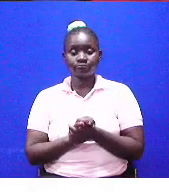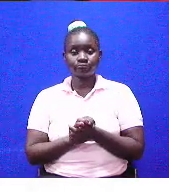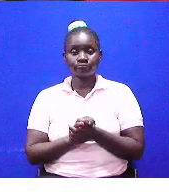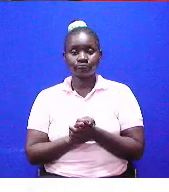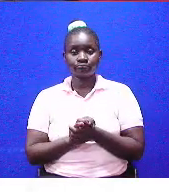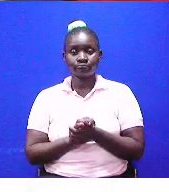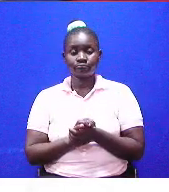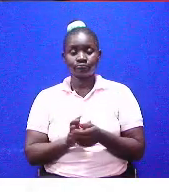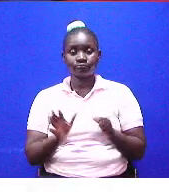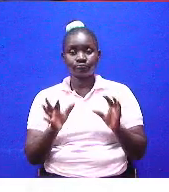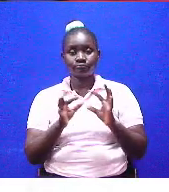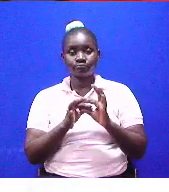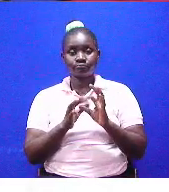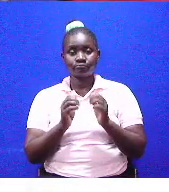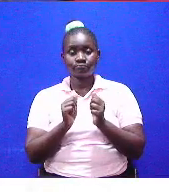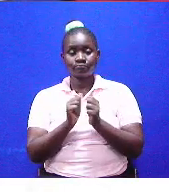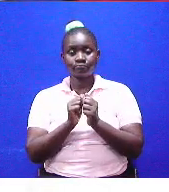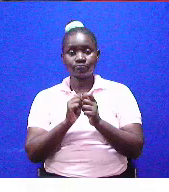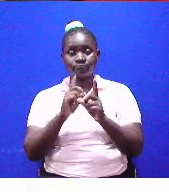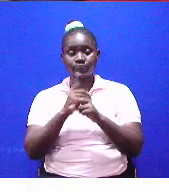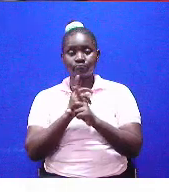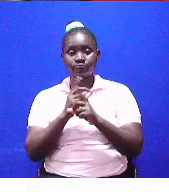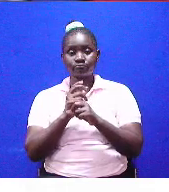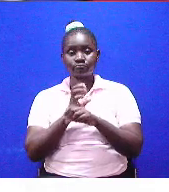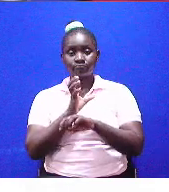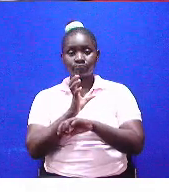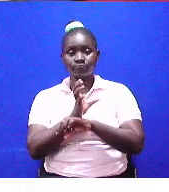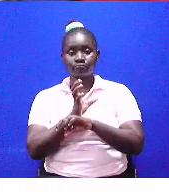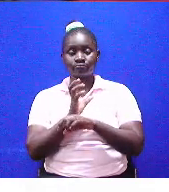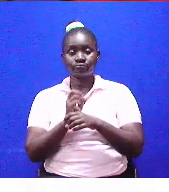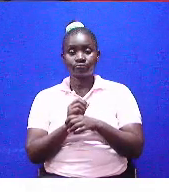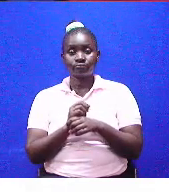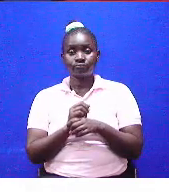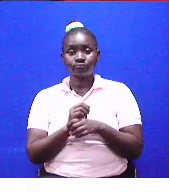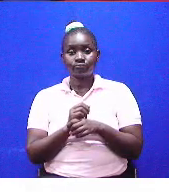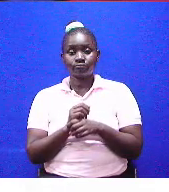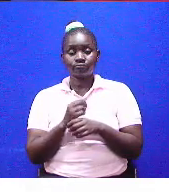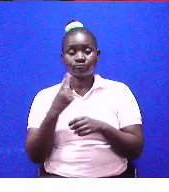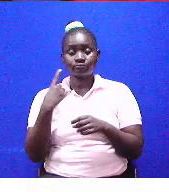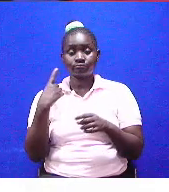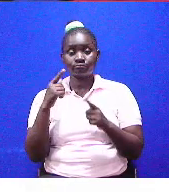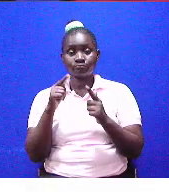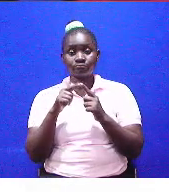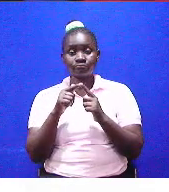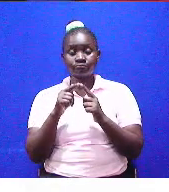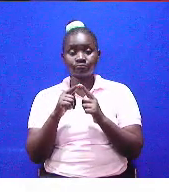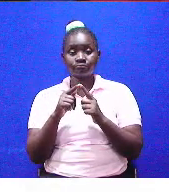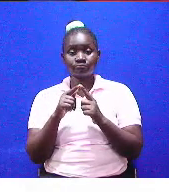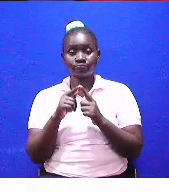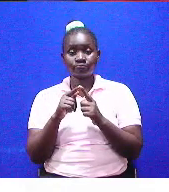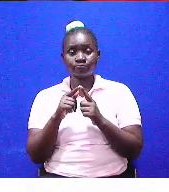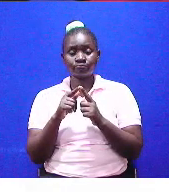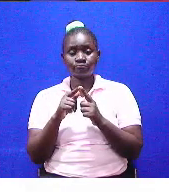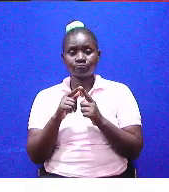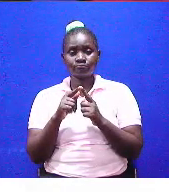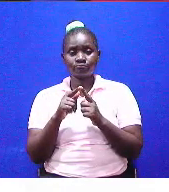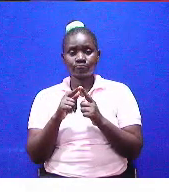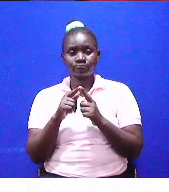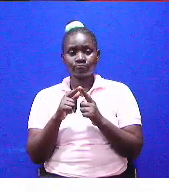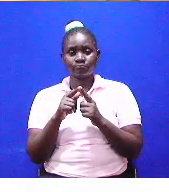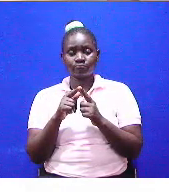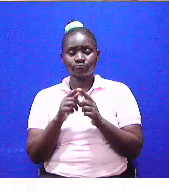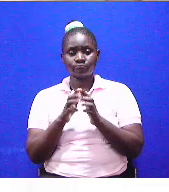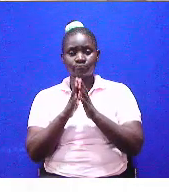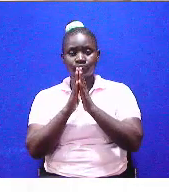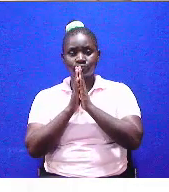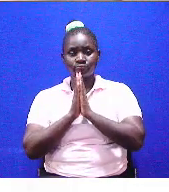kimeungana na makanisa mbalimbali. Makanisa haya, lengo letu ni moja. Kwanza kuhubiri neno la Bwana na kufanya maombezi na